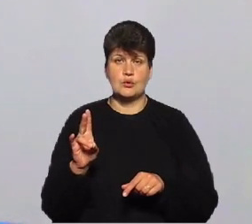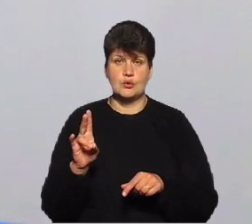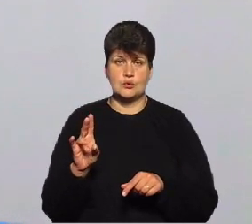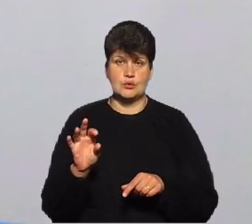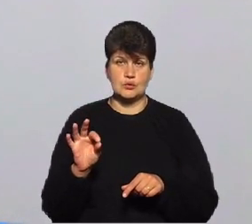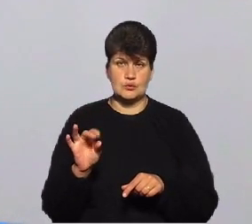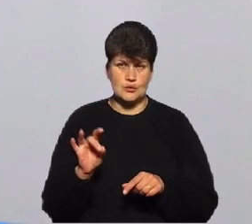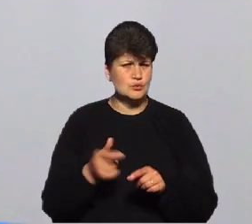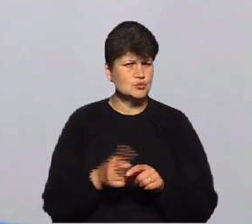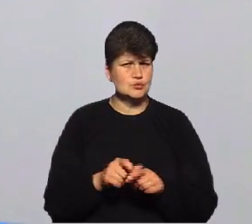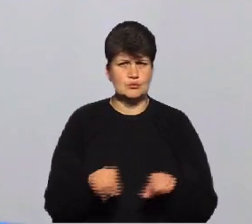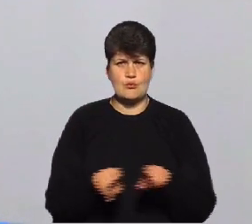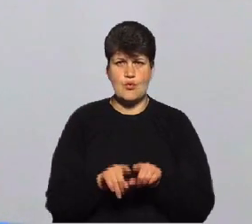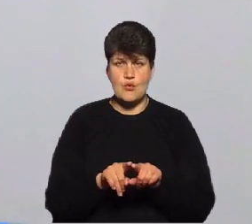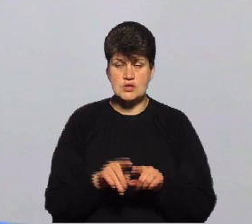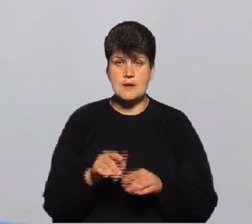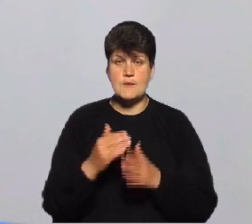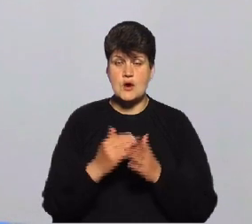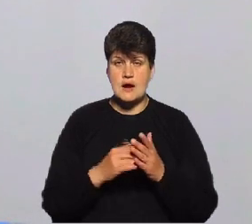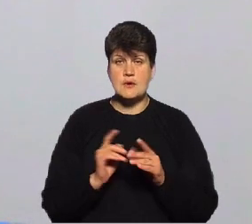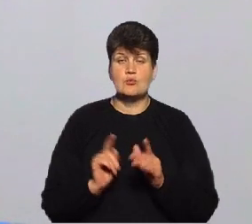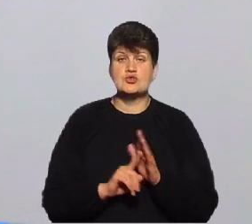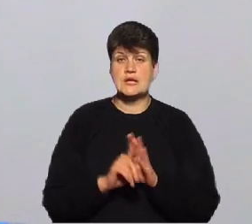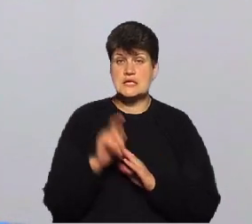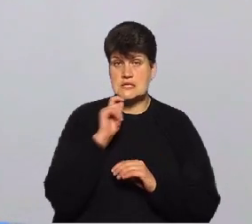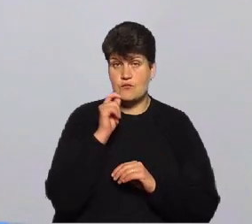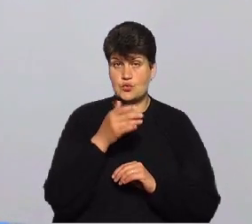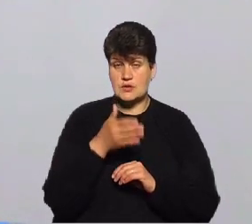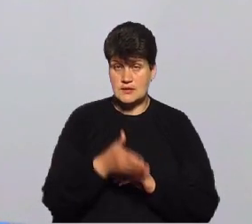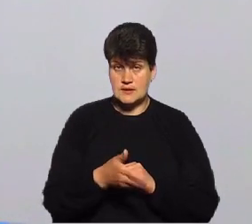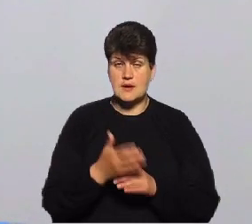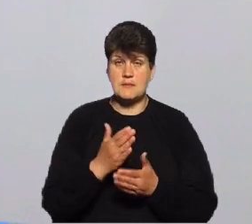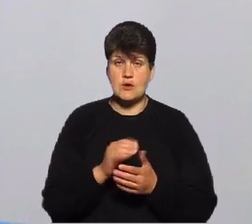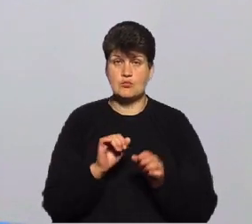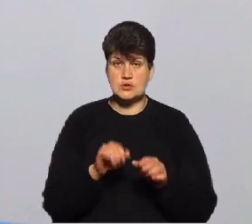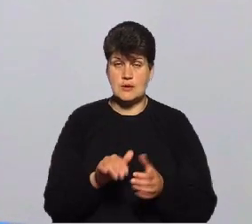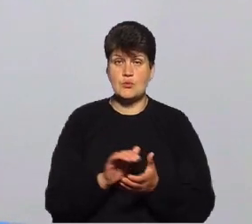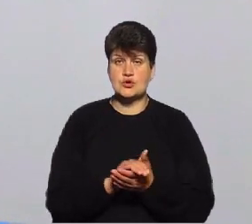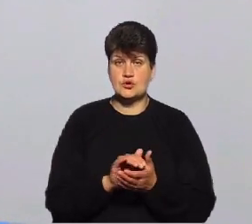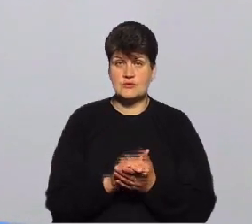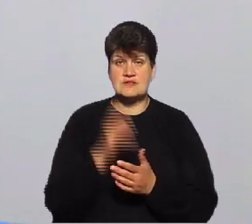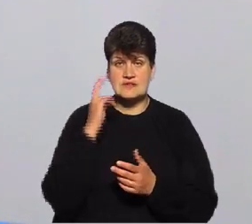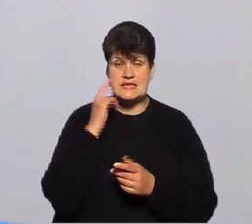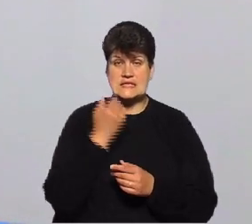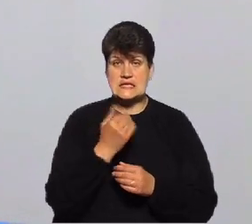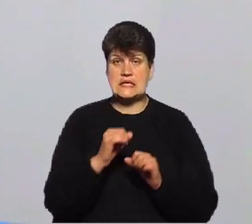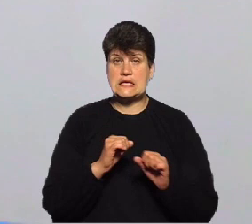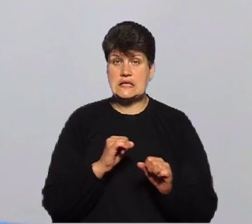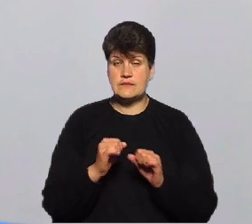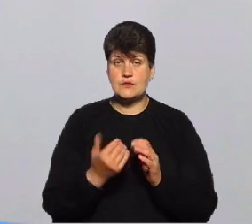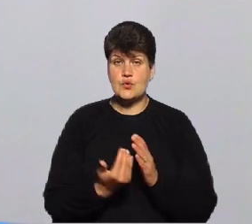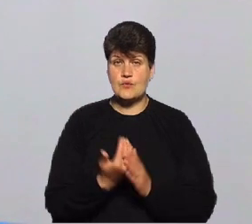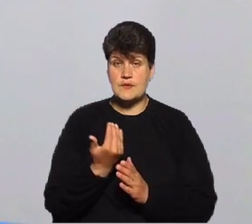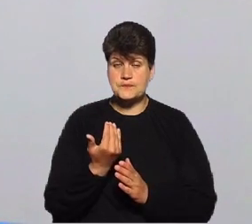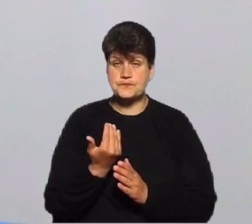програма заходить в Україну. Угу. Вчора я якраз мав можливість познайомитися у Києві з її керівником новим. І